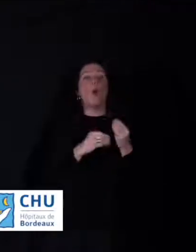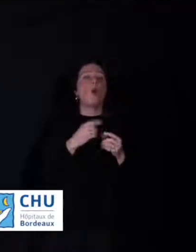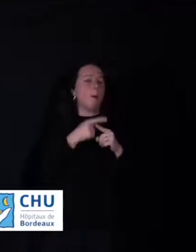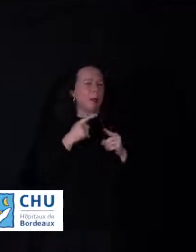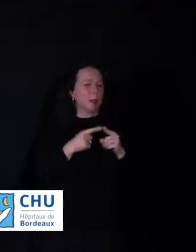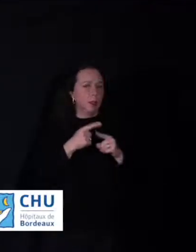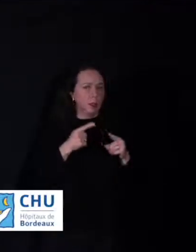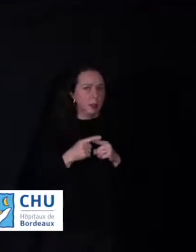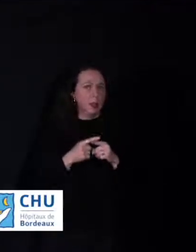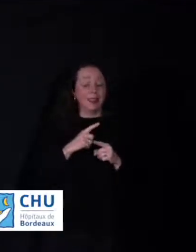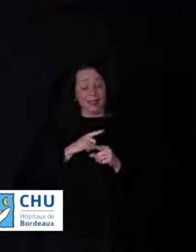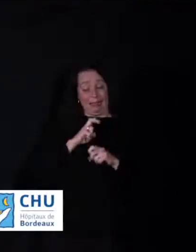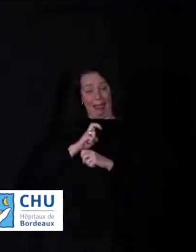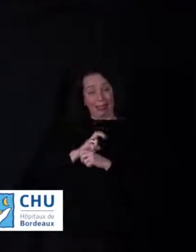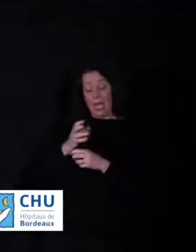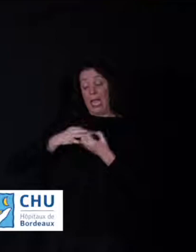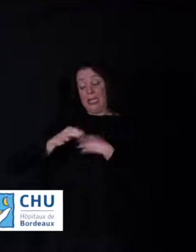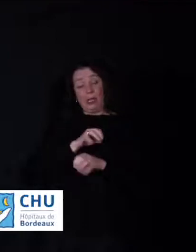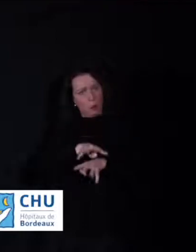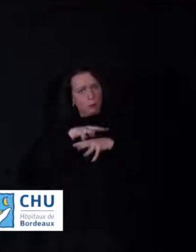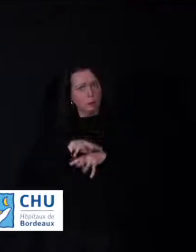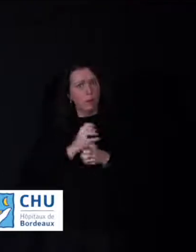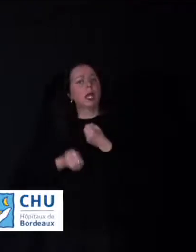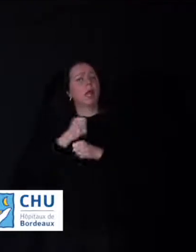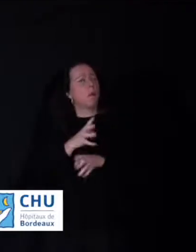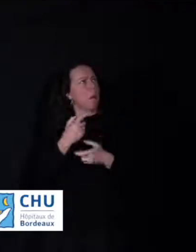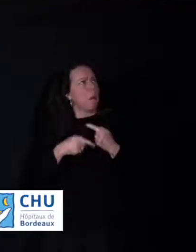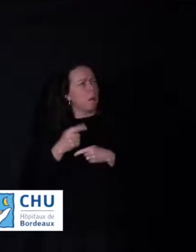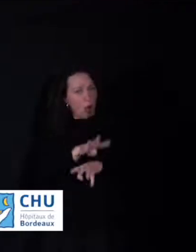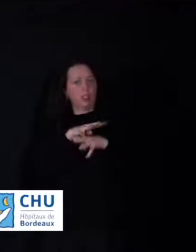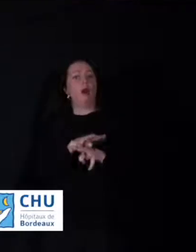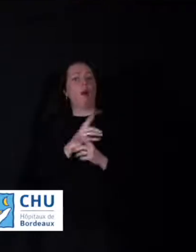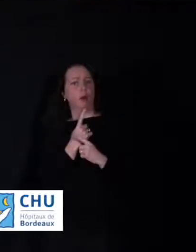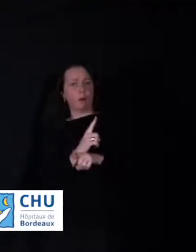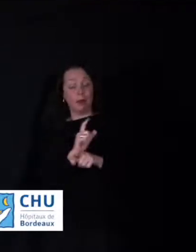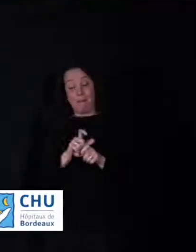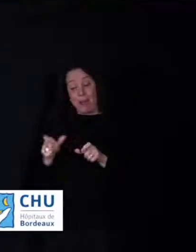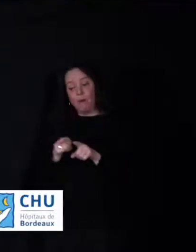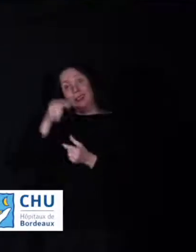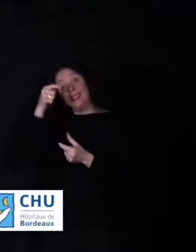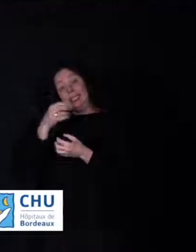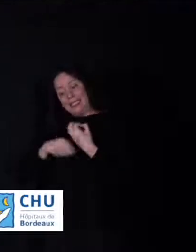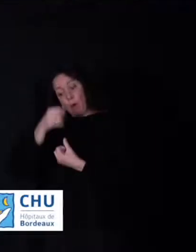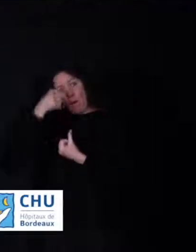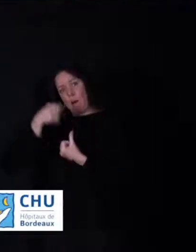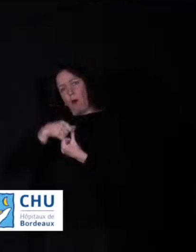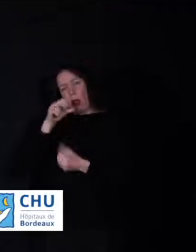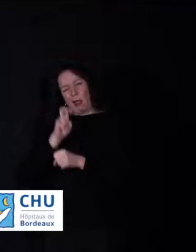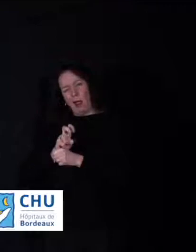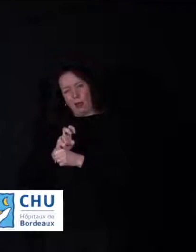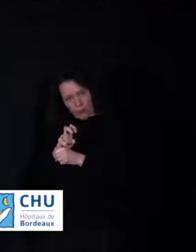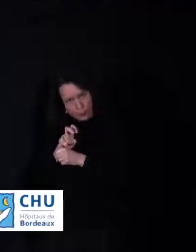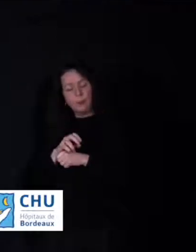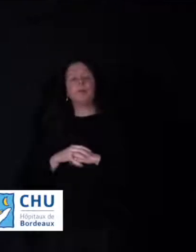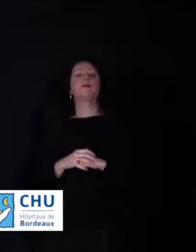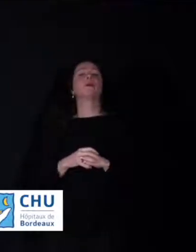virus. Les cellules de l'immunité vont produire des anticorps et également des cellules mémoire. Il existe 2